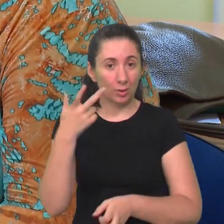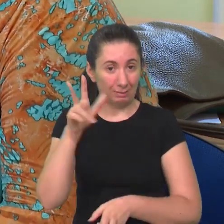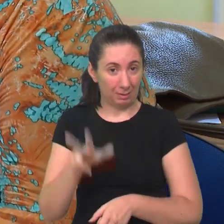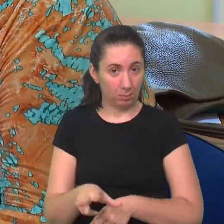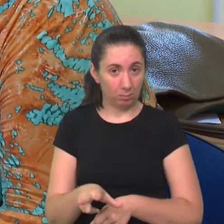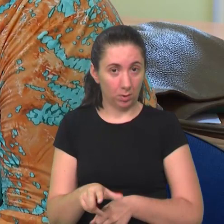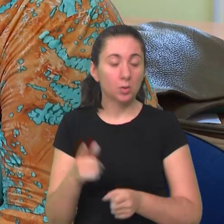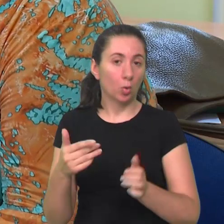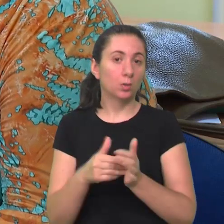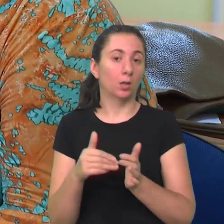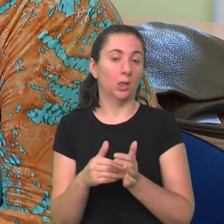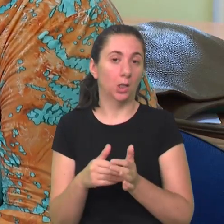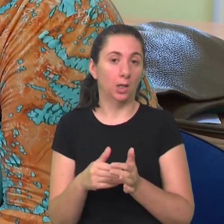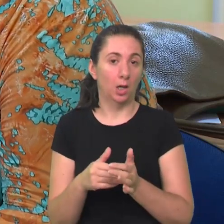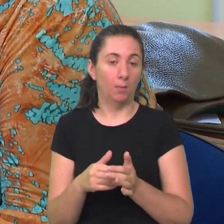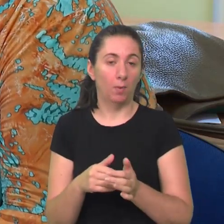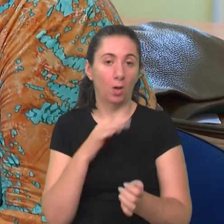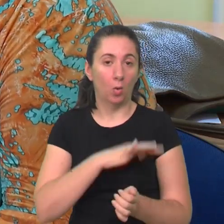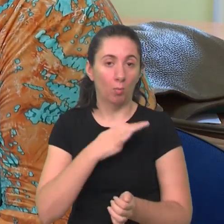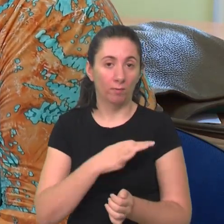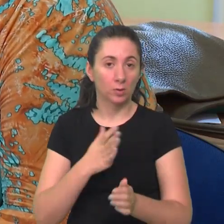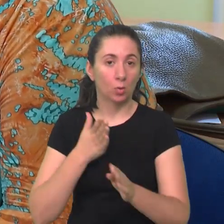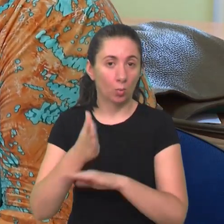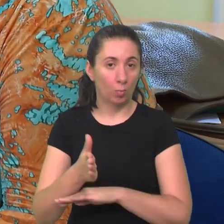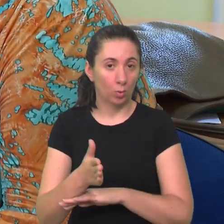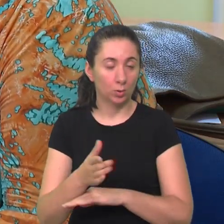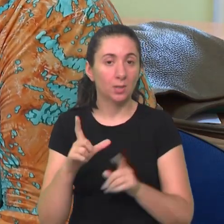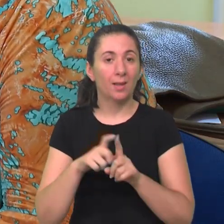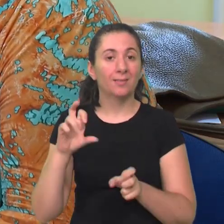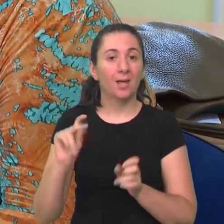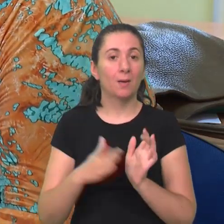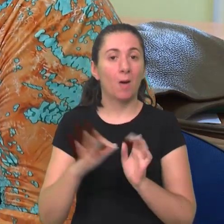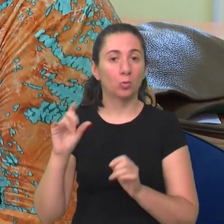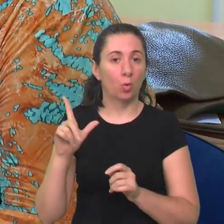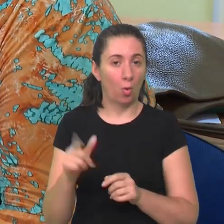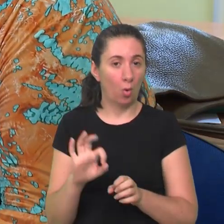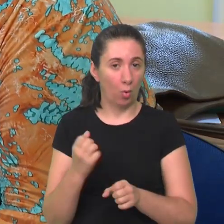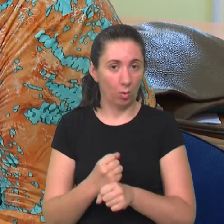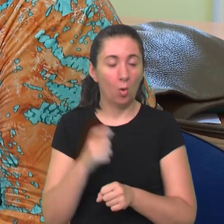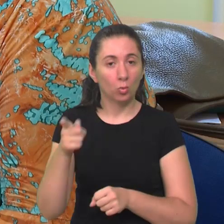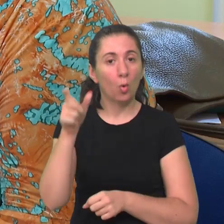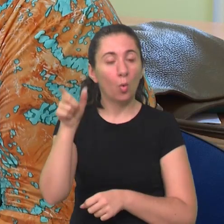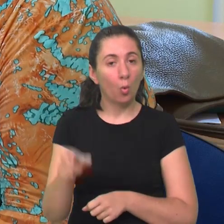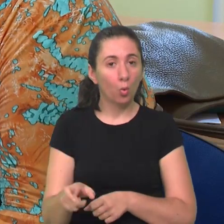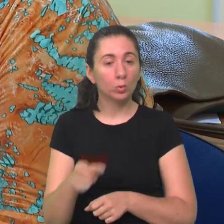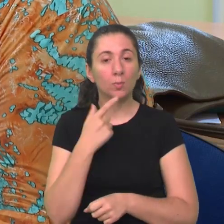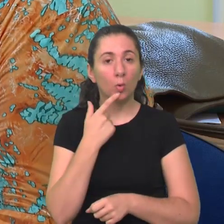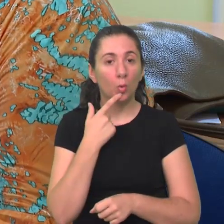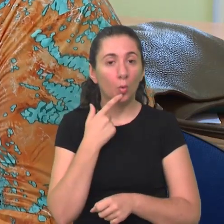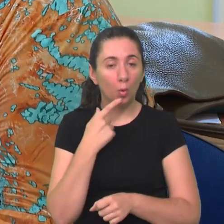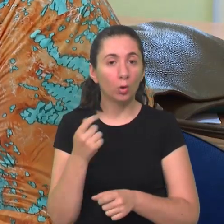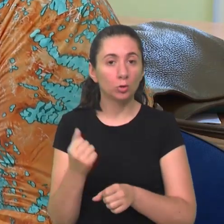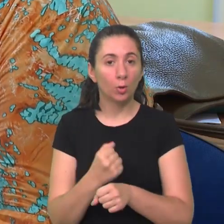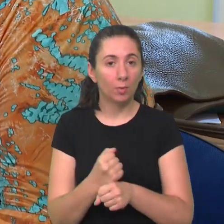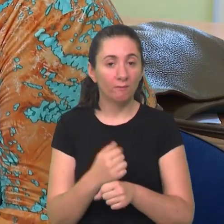3 mjeseca, onda svakako treba posjetiti dermatologa. Dermatolog je osoba koja će se